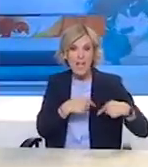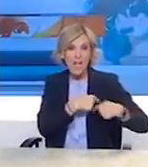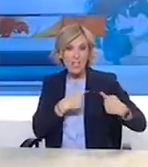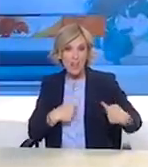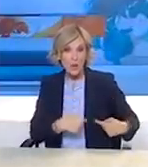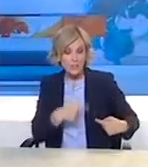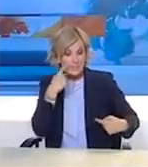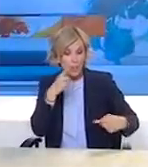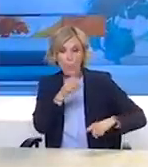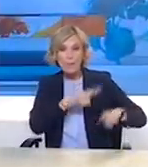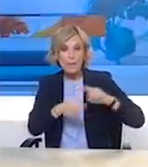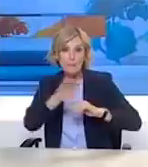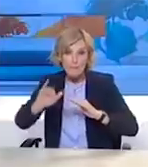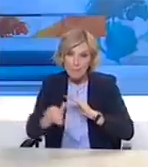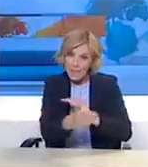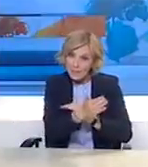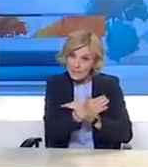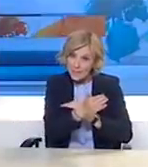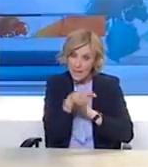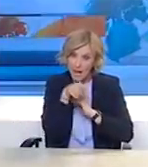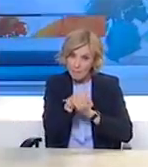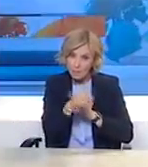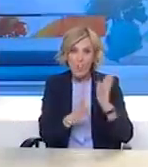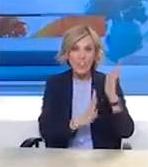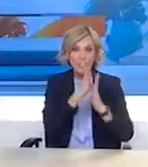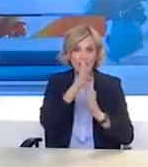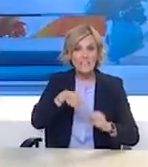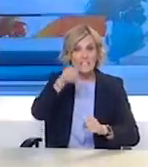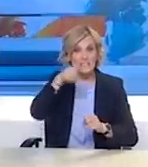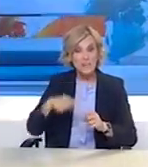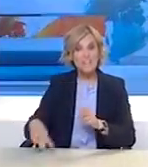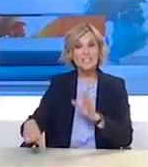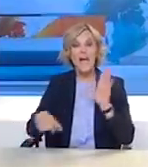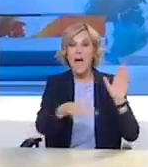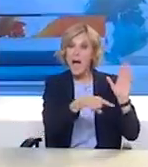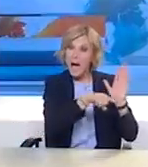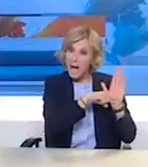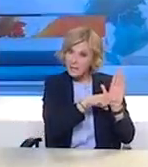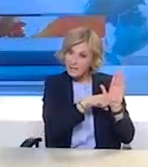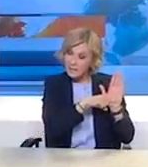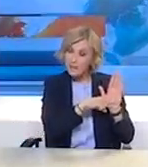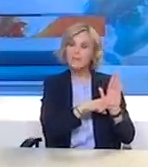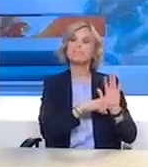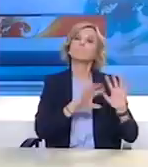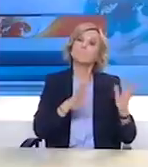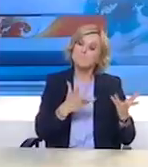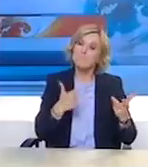σύμπτωμα, για 14 μέρες είναι αρνητικοί για την παρουσία του ιού, από τους οποίους με κάποιο